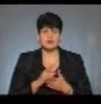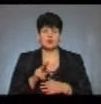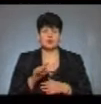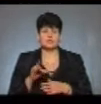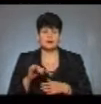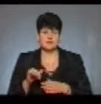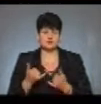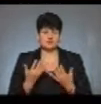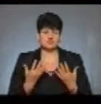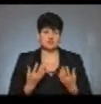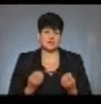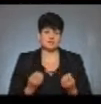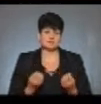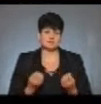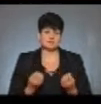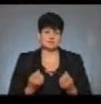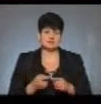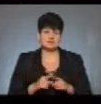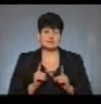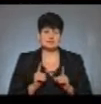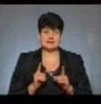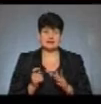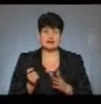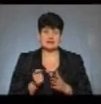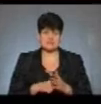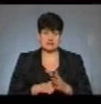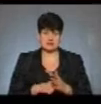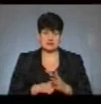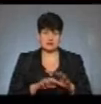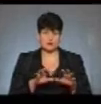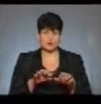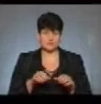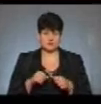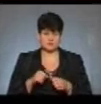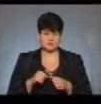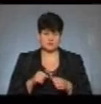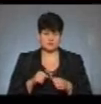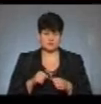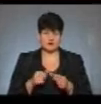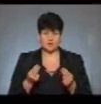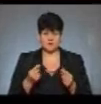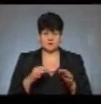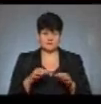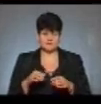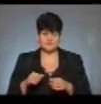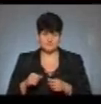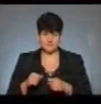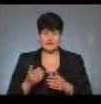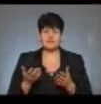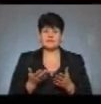Лотерея на сьогоднішній день це тільки закрито, конфісковано, в принципі, вилучено кошти. І